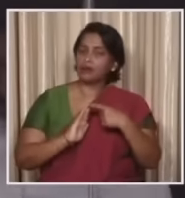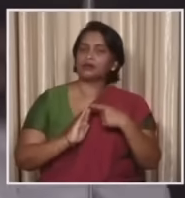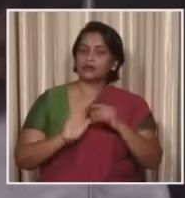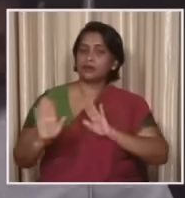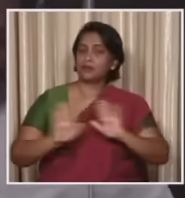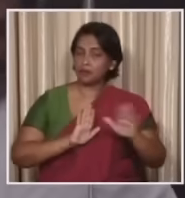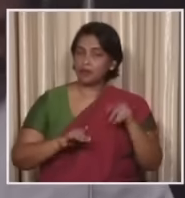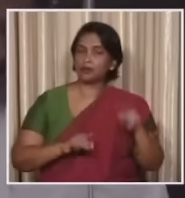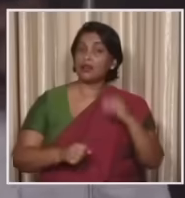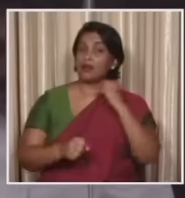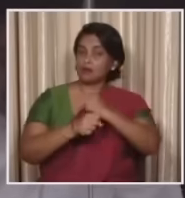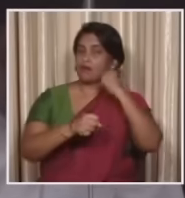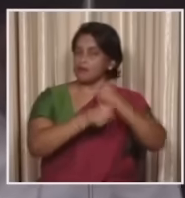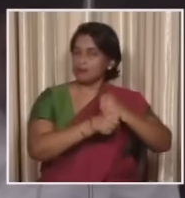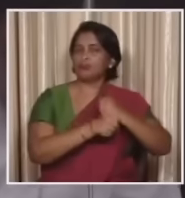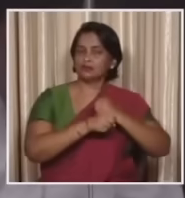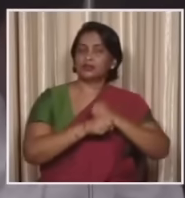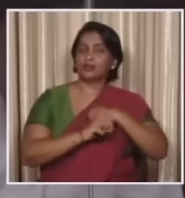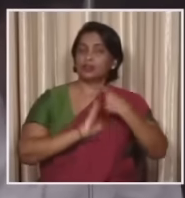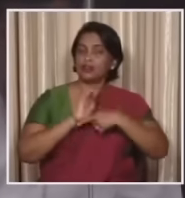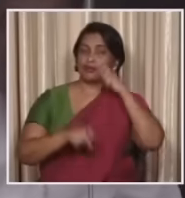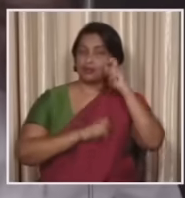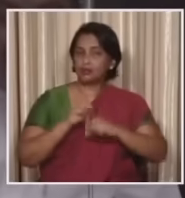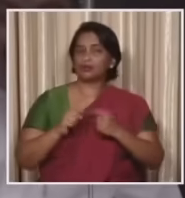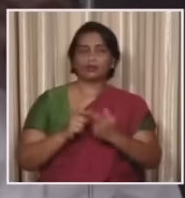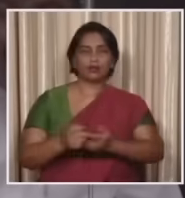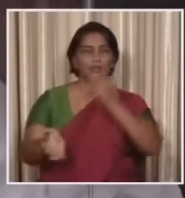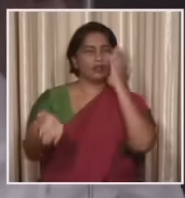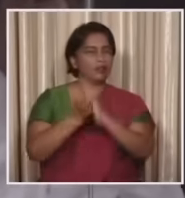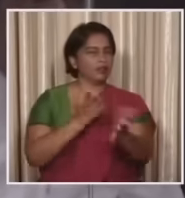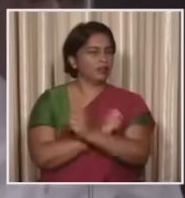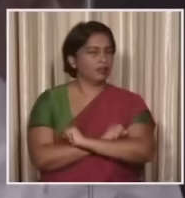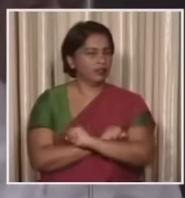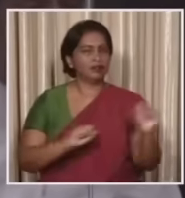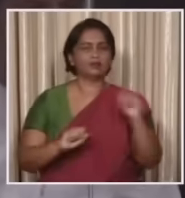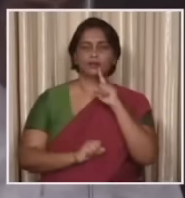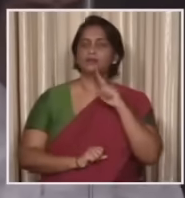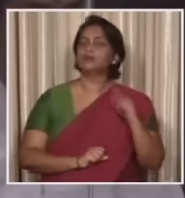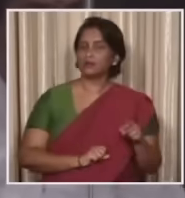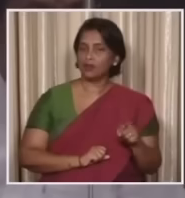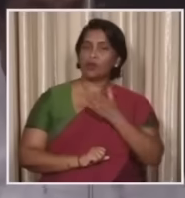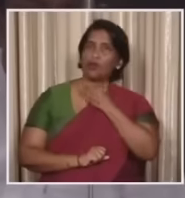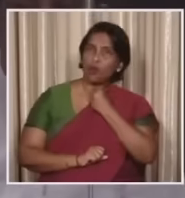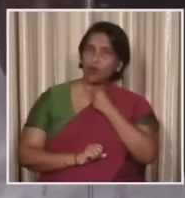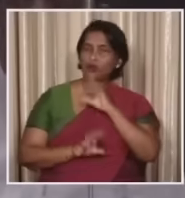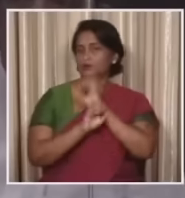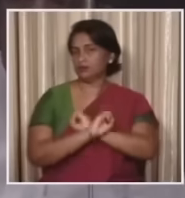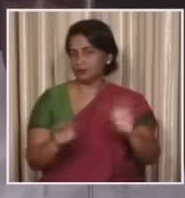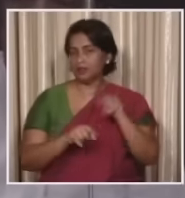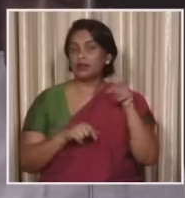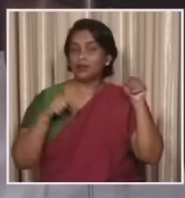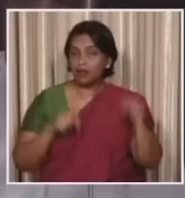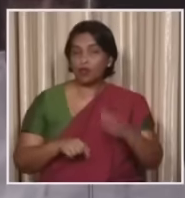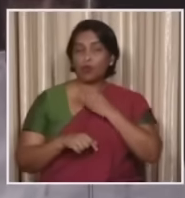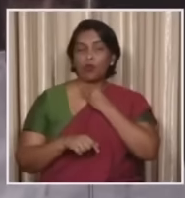පාලනය කරපු ආණ්ඩු මේ රටේ ජනතාවට කිසිම දෙයක් කරේ නැහැ කියලා බොරුවක් වපුරලා අද ඒ